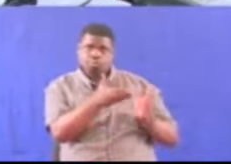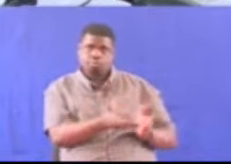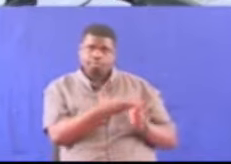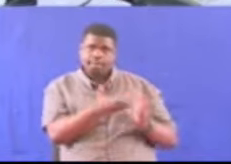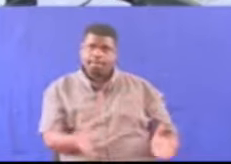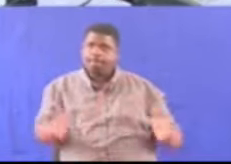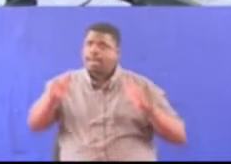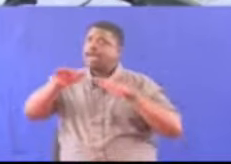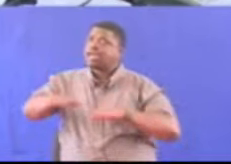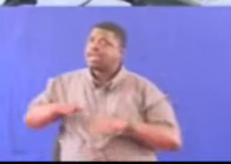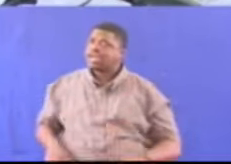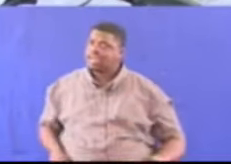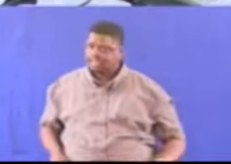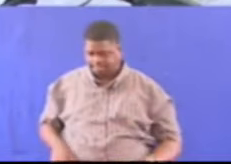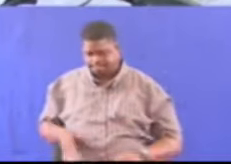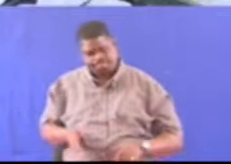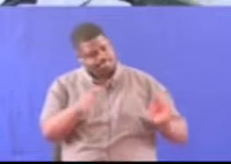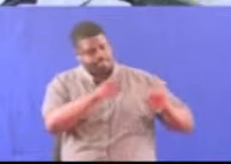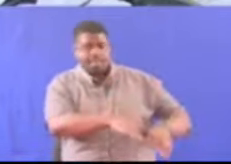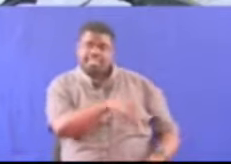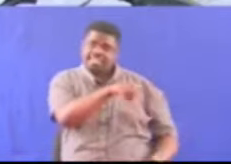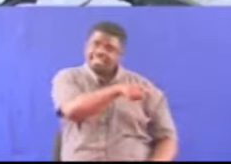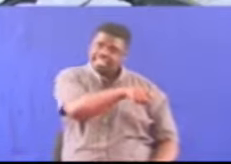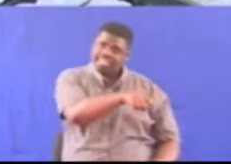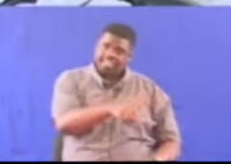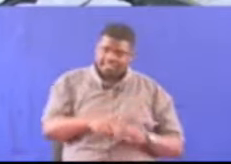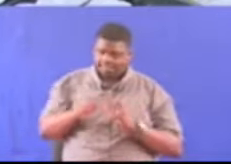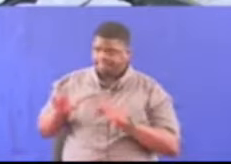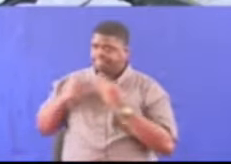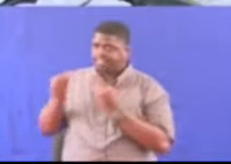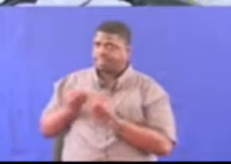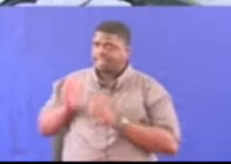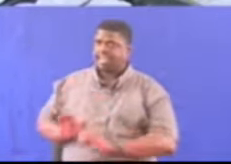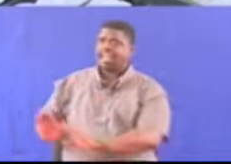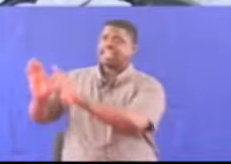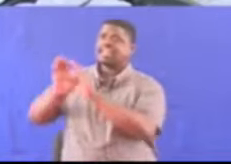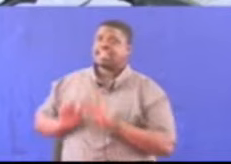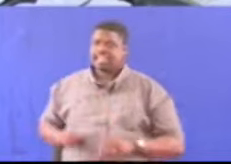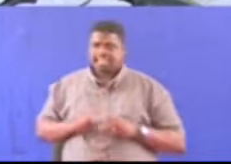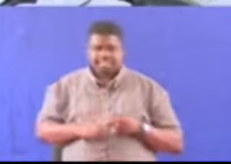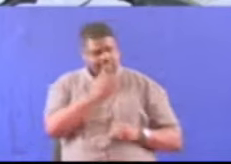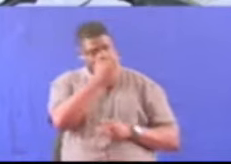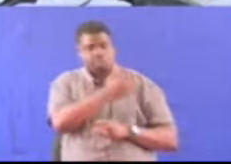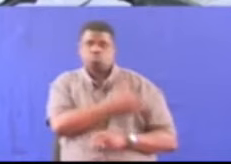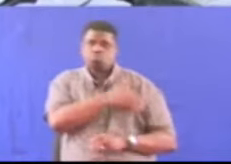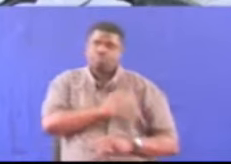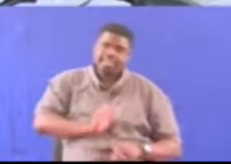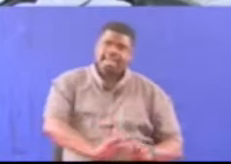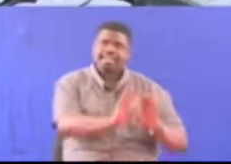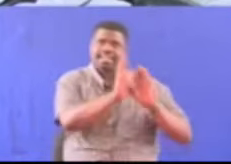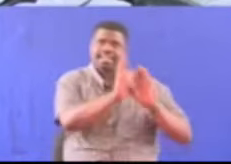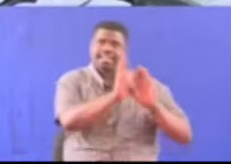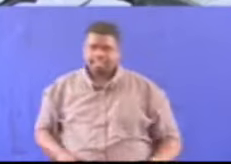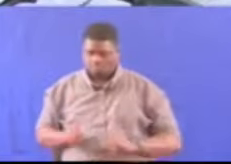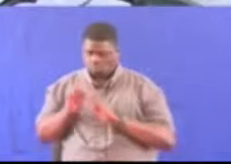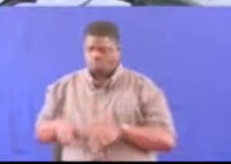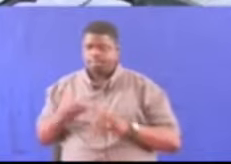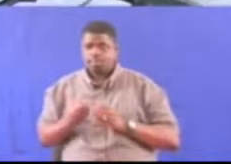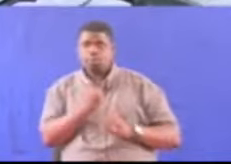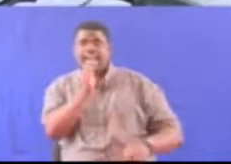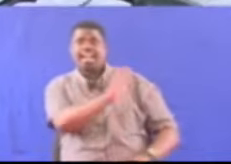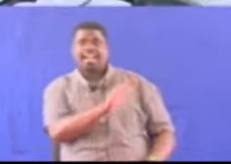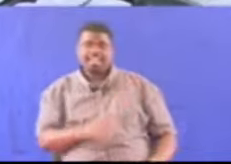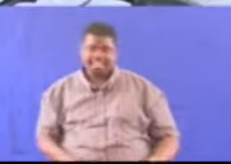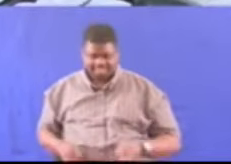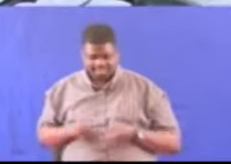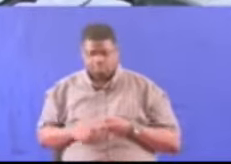baraka. Umbariki yeye na familia yake na huduma zake. Uwe pamoja naye. Uwe